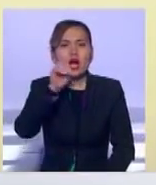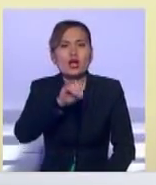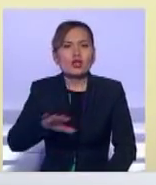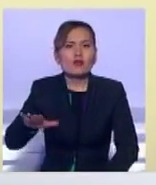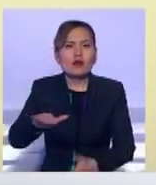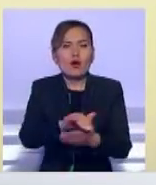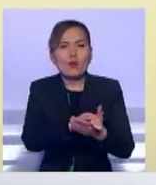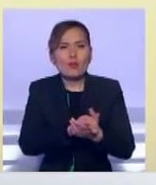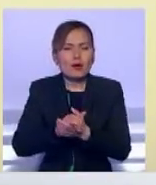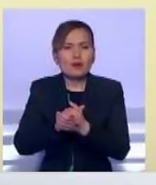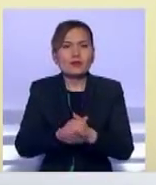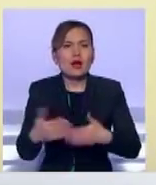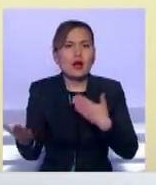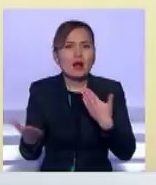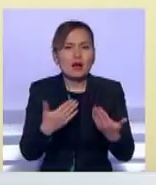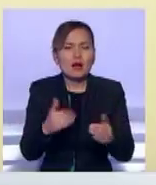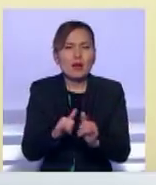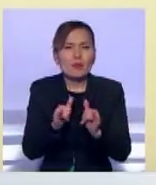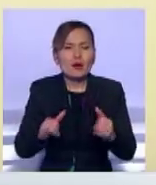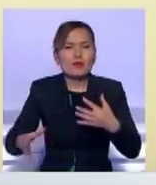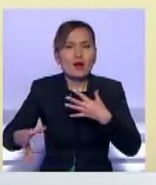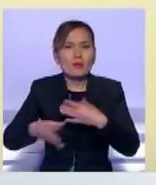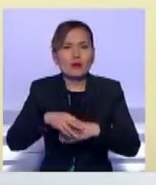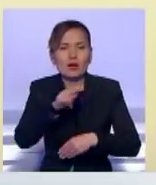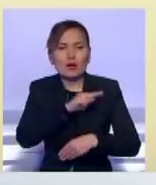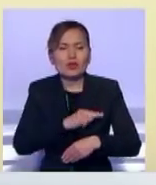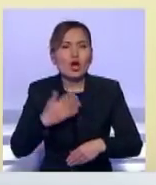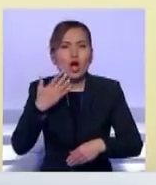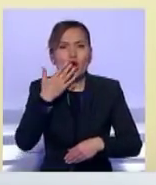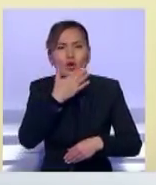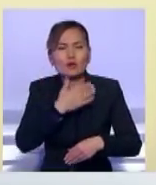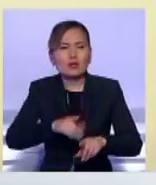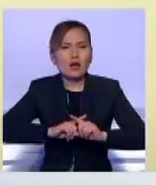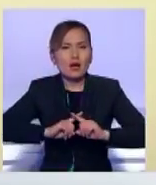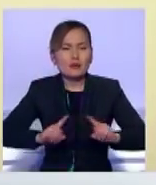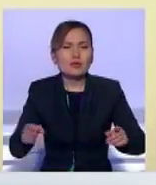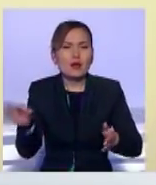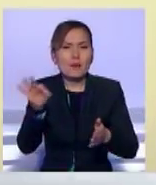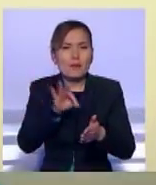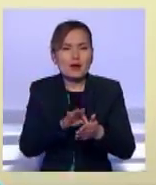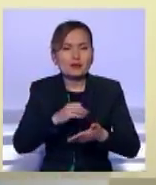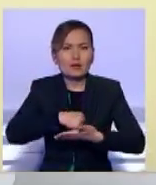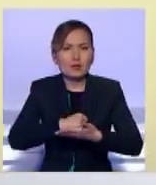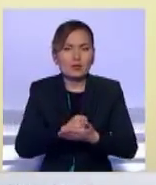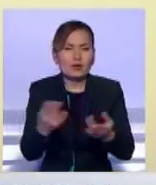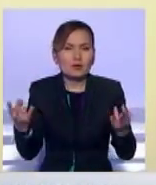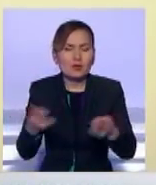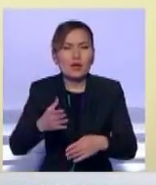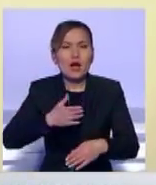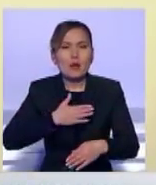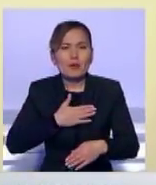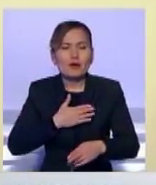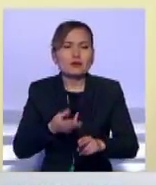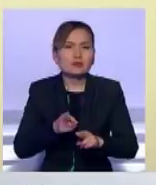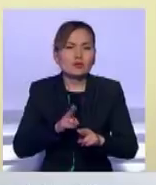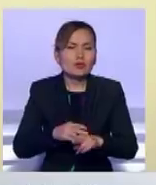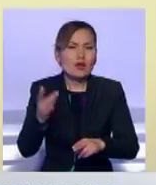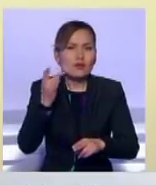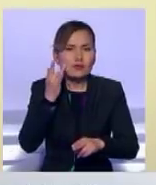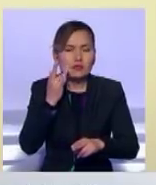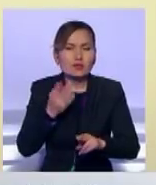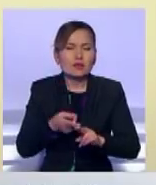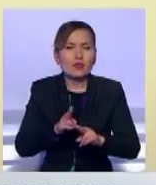Еуроодақпен қарым-қатынастары тұрғысындағы серіктестеріміздің бүкіл ұлттық ерекшеліктері мен мақсаттарын белгілеу қажет. Сондықтан біз ауа райының